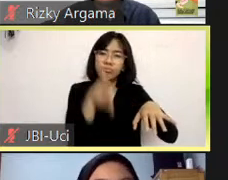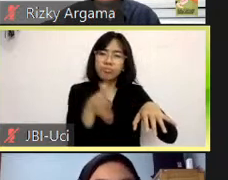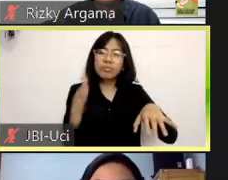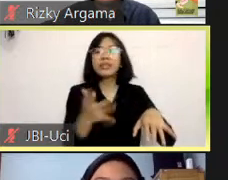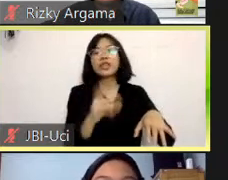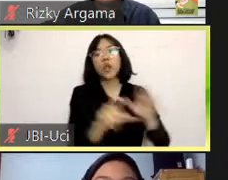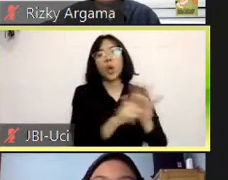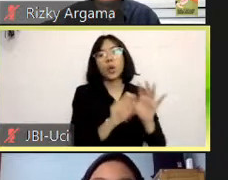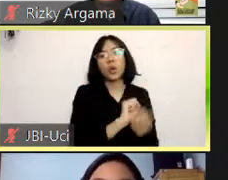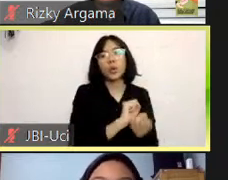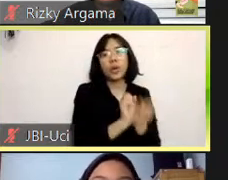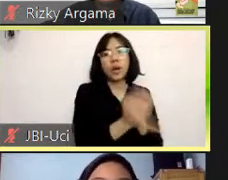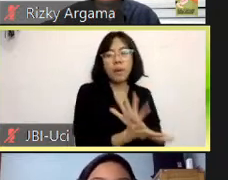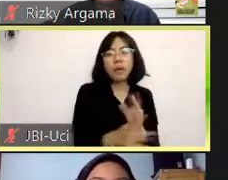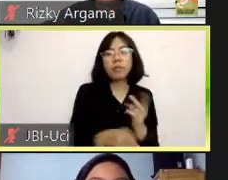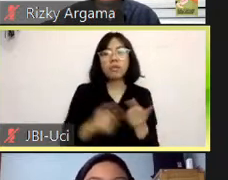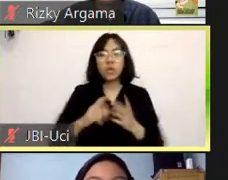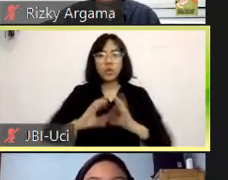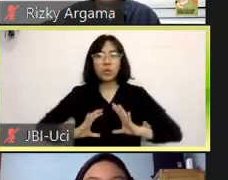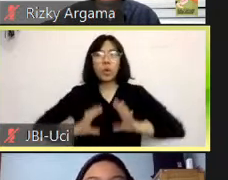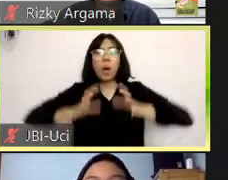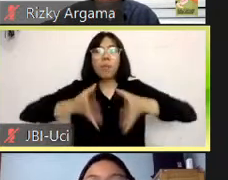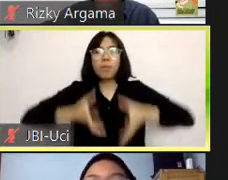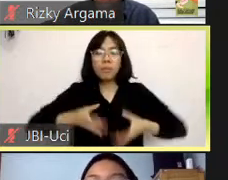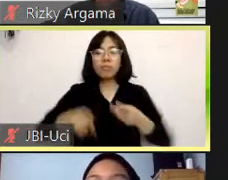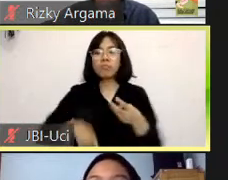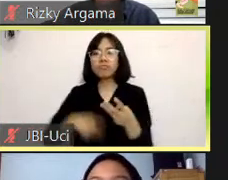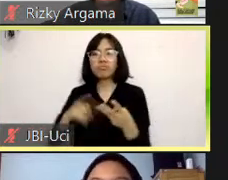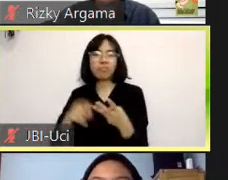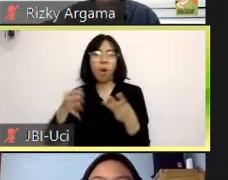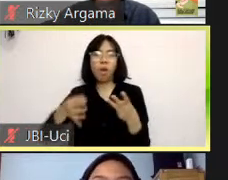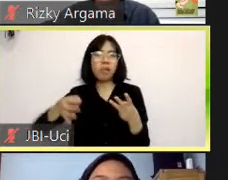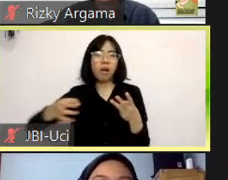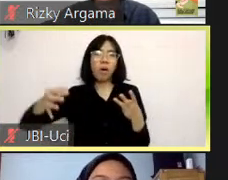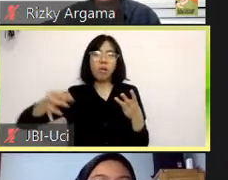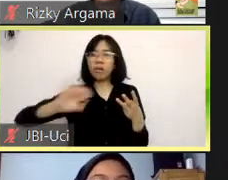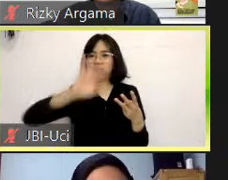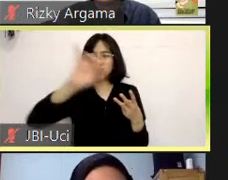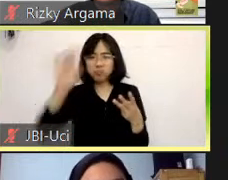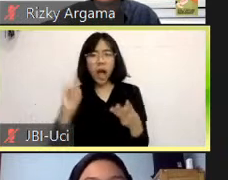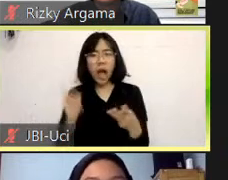Sukabumi, dan juga kota-kota lainnya. Memang seperti itu. Nah, kemudian,